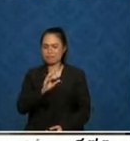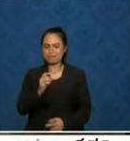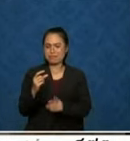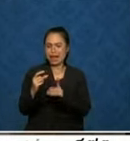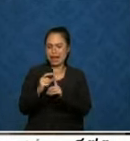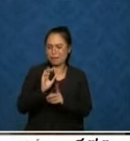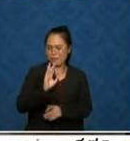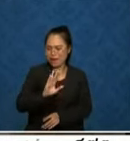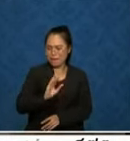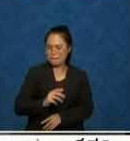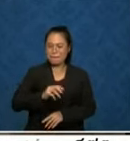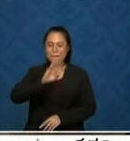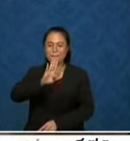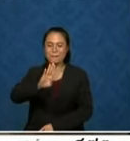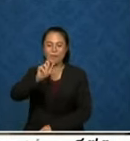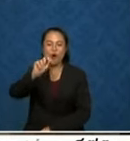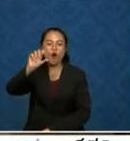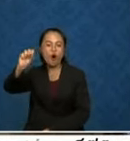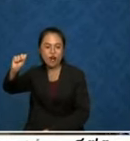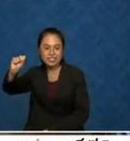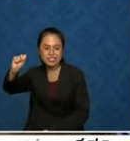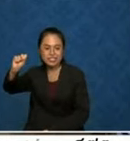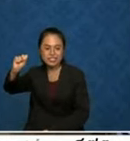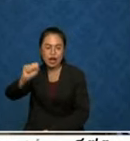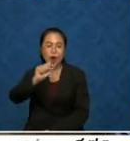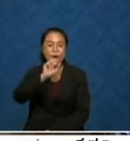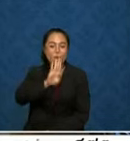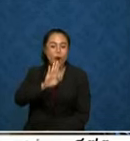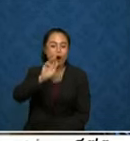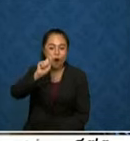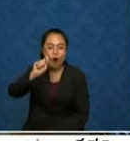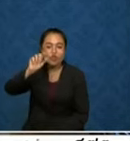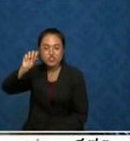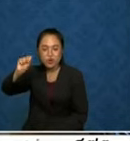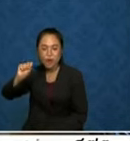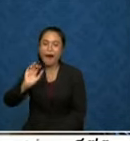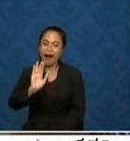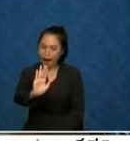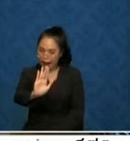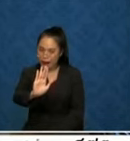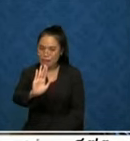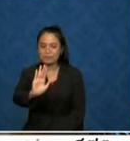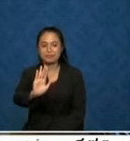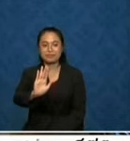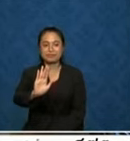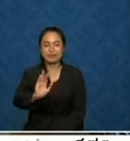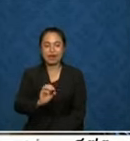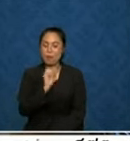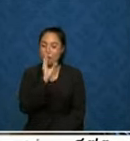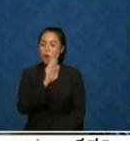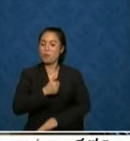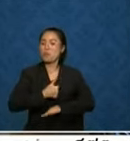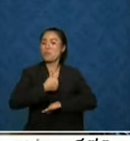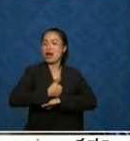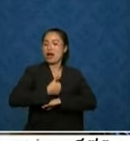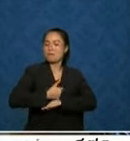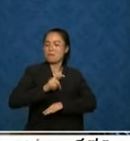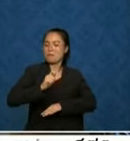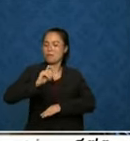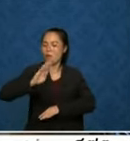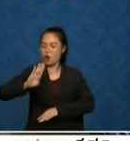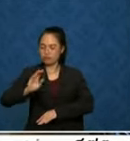ามเรียกบอสครับนั่งข้างๆผมนี่นึกอุตริจะไปเรียกว่าบอสแม่เทียบก็ไม่ได้นะ